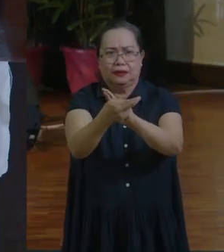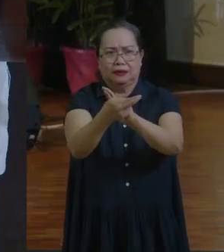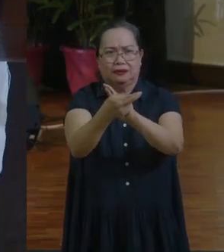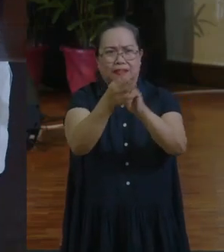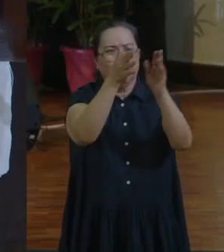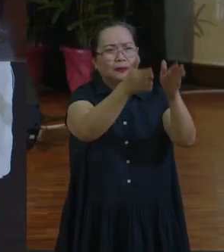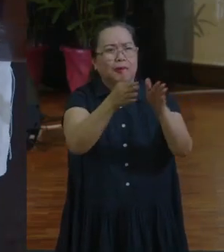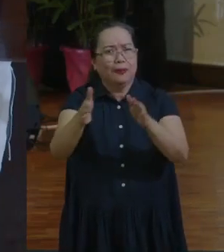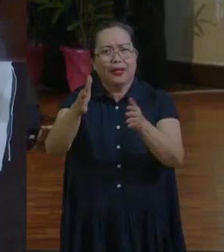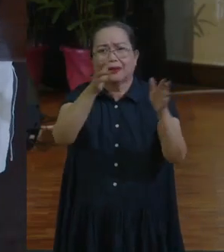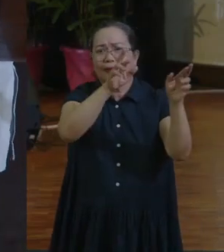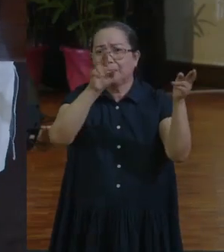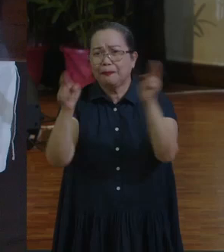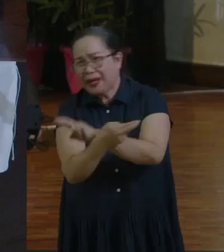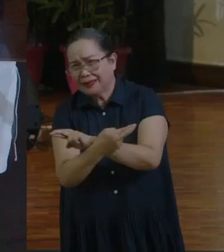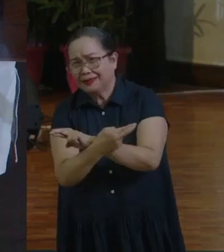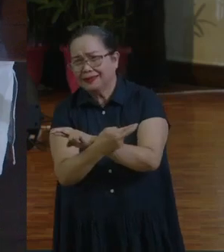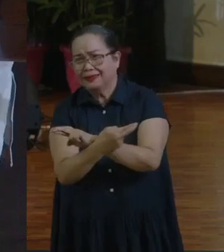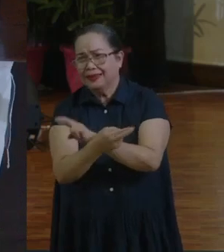repentance.